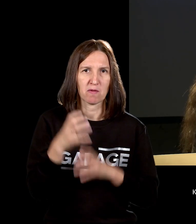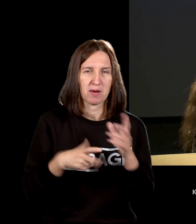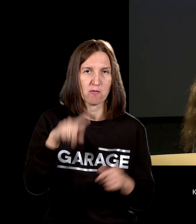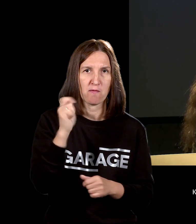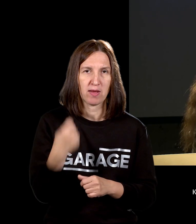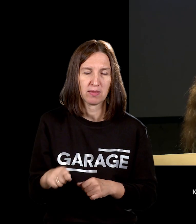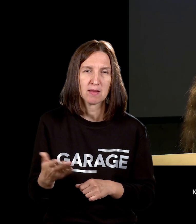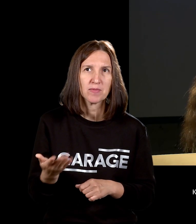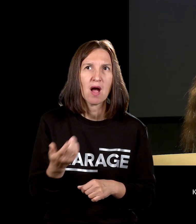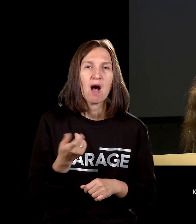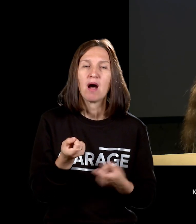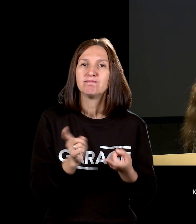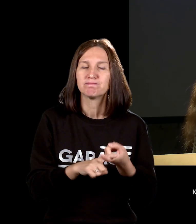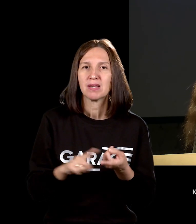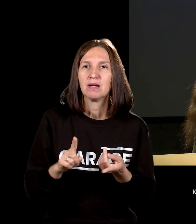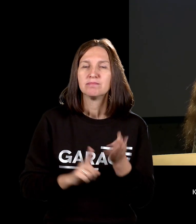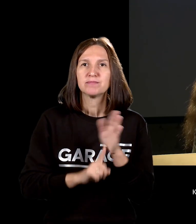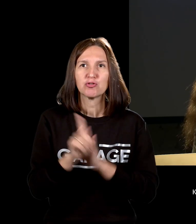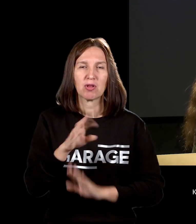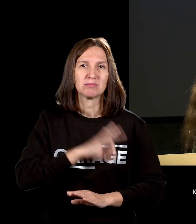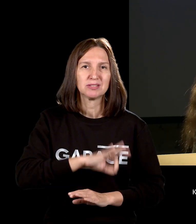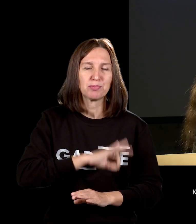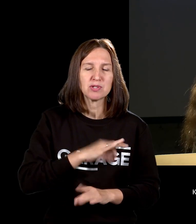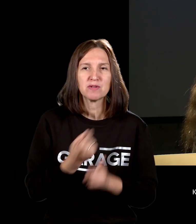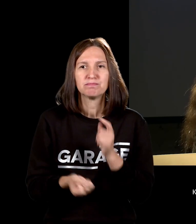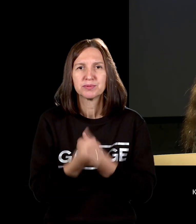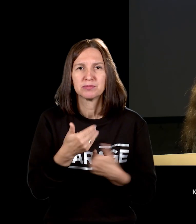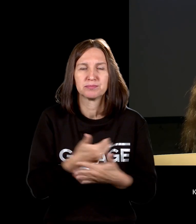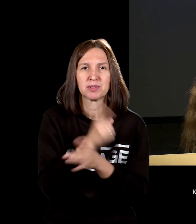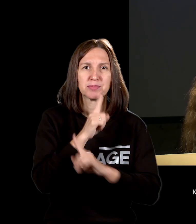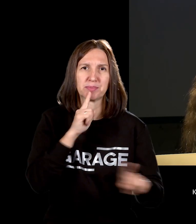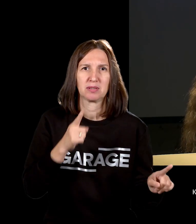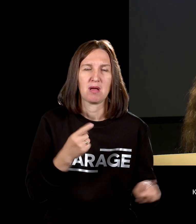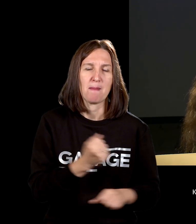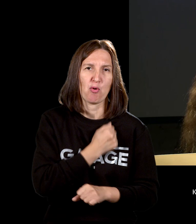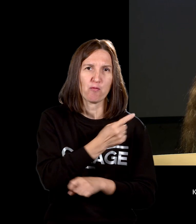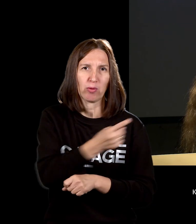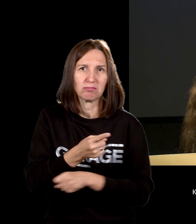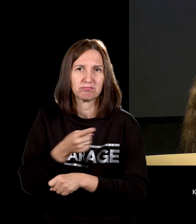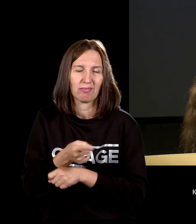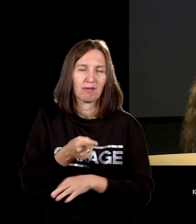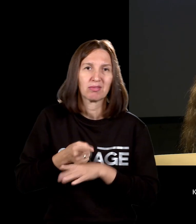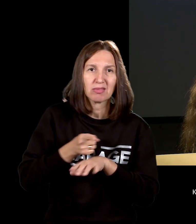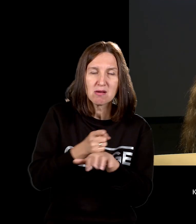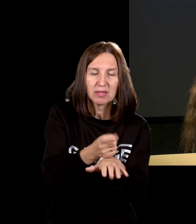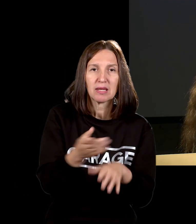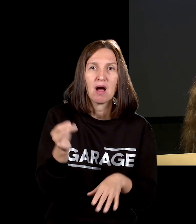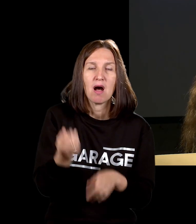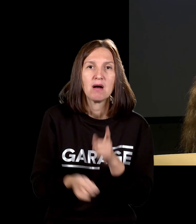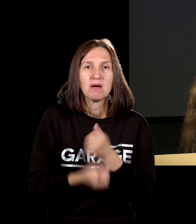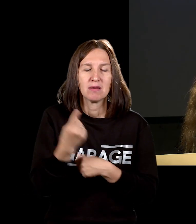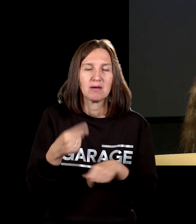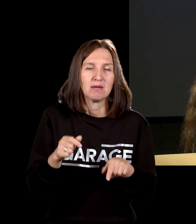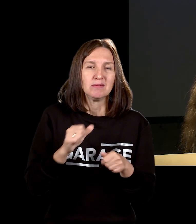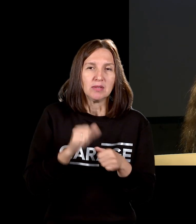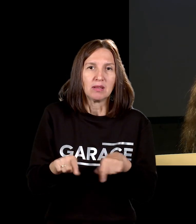связи там, с изменением боевой техники, да, породила такое количество увечий, такое количество коллег, как ни